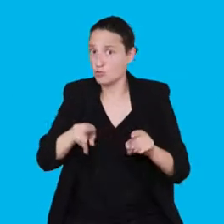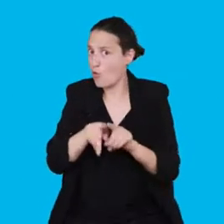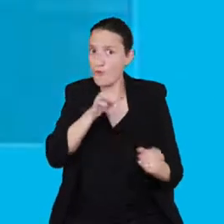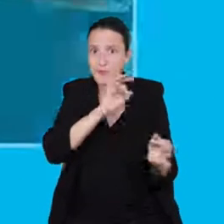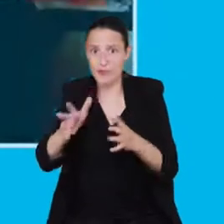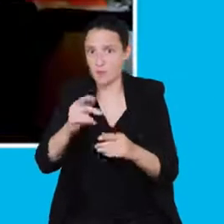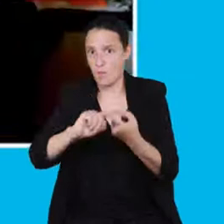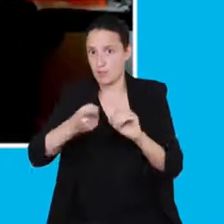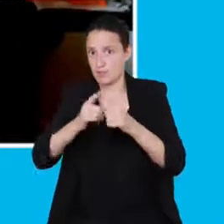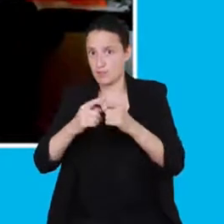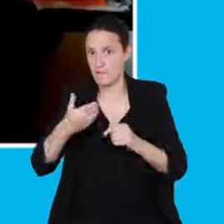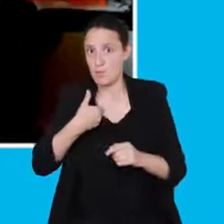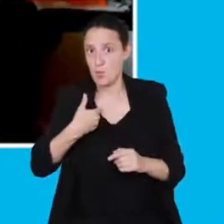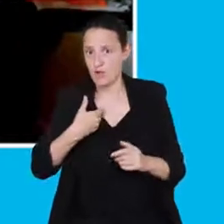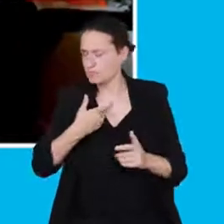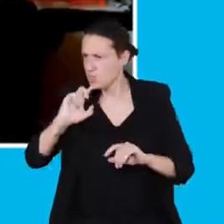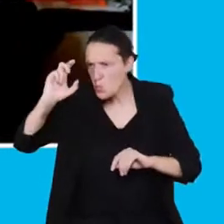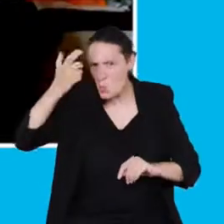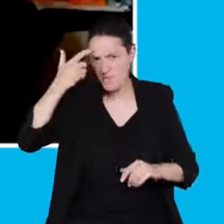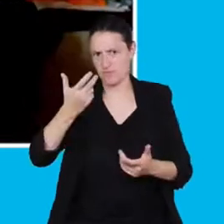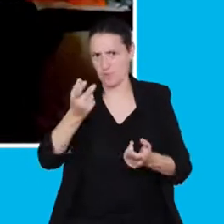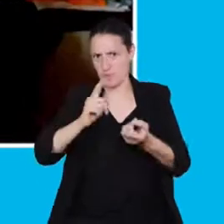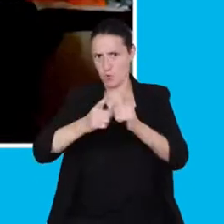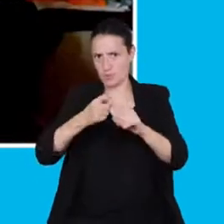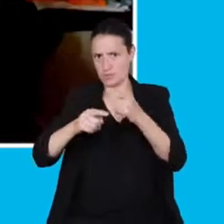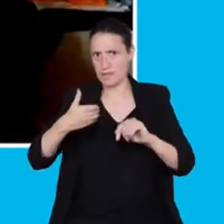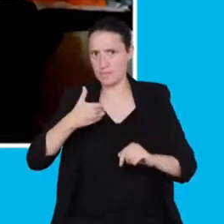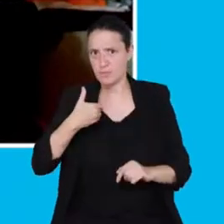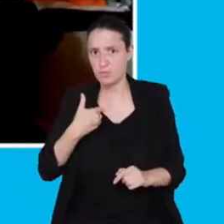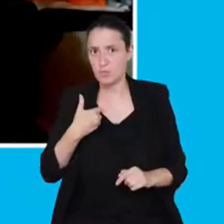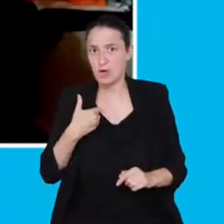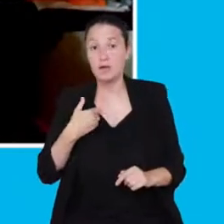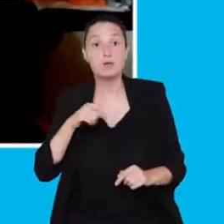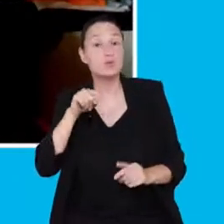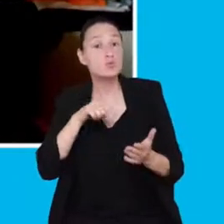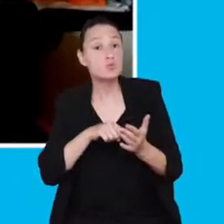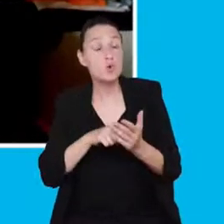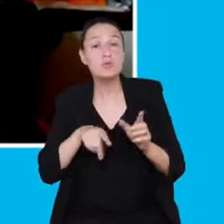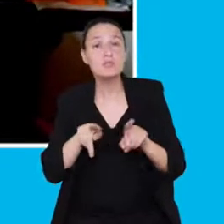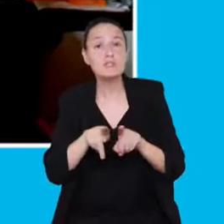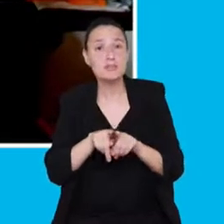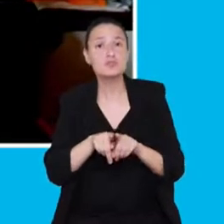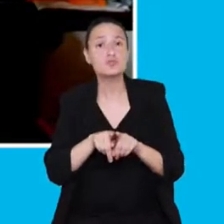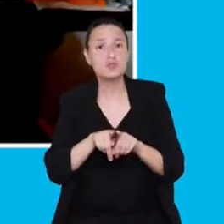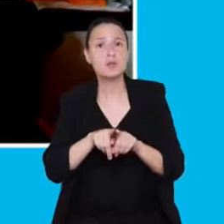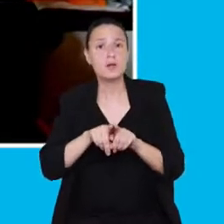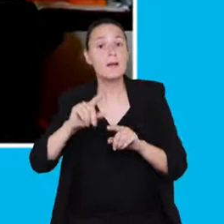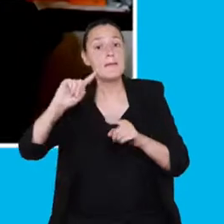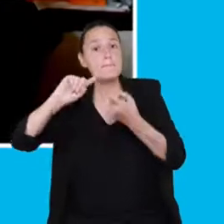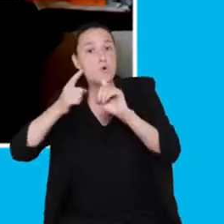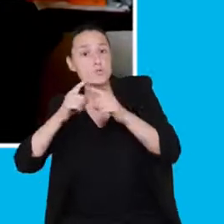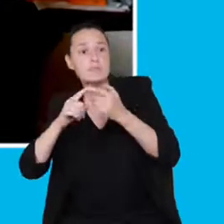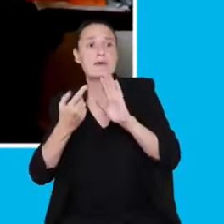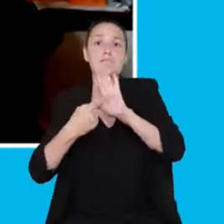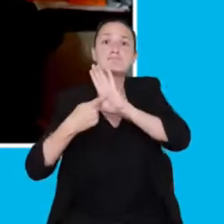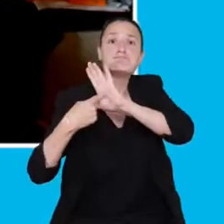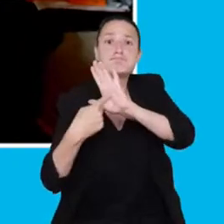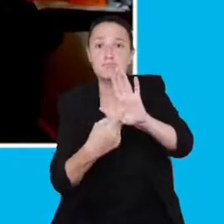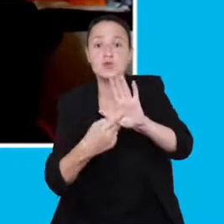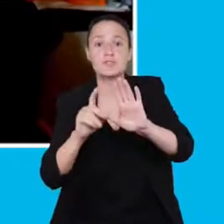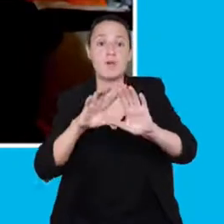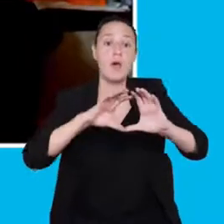ta polityka jednak dominowała. Ta polityka jednak dominowała i określała też właściwie ramy i charakter